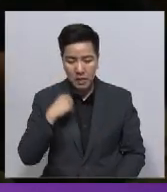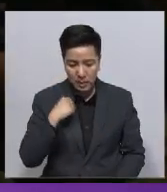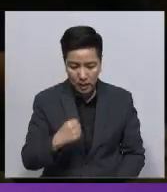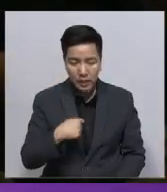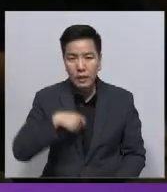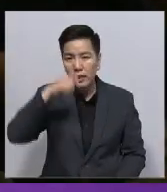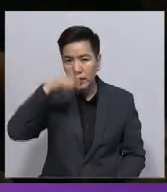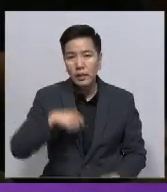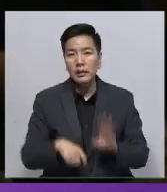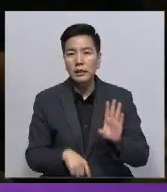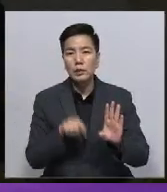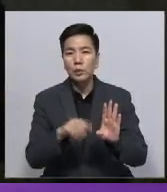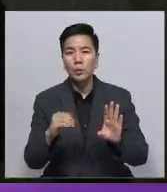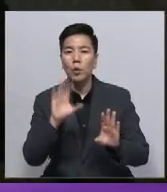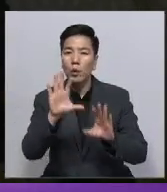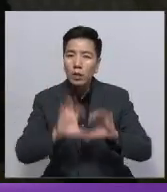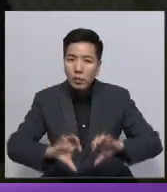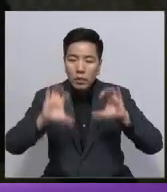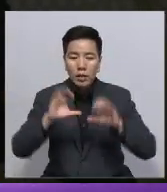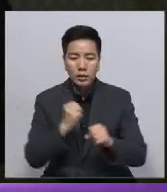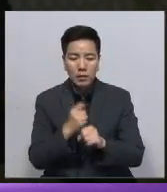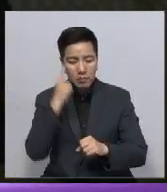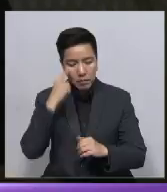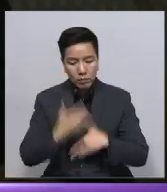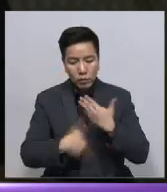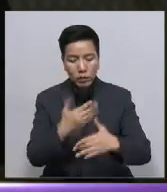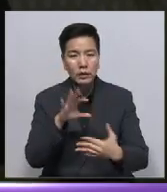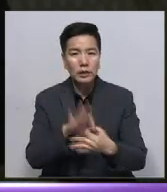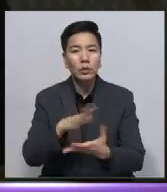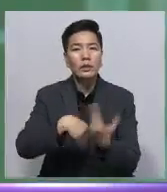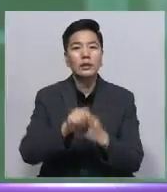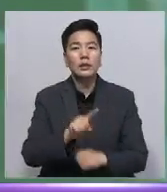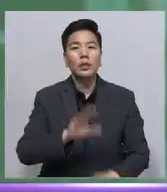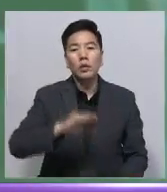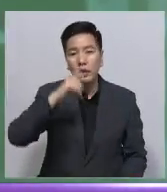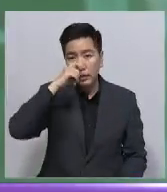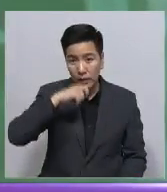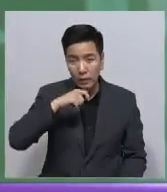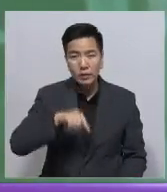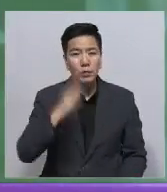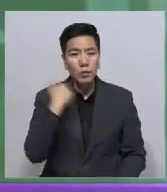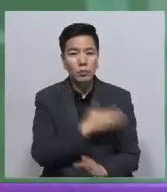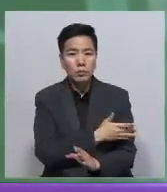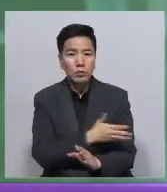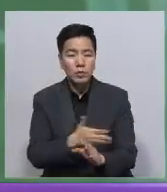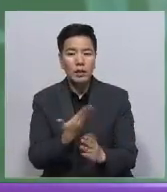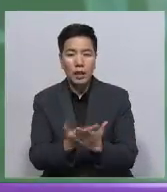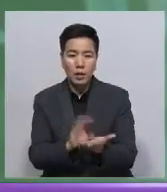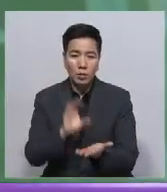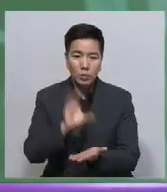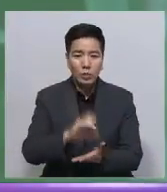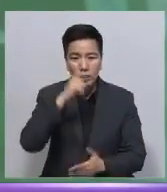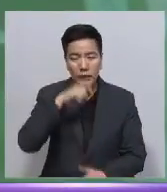บาย Thailand 4.0 ของรัฐบาลที่จะช่วยสร้างความก้าวหน้าให้กับเศรษฐกิจไทยซึ่งที่ผ่านมาบริษัทมีการลงทุนในไทย